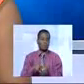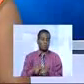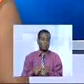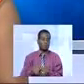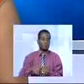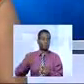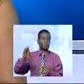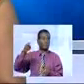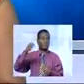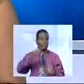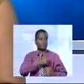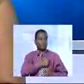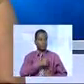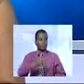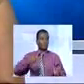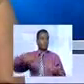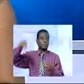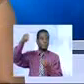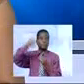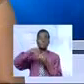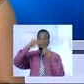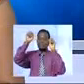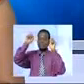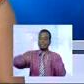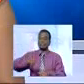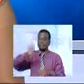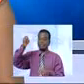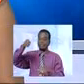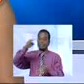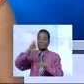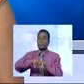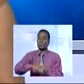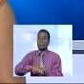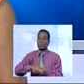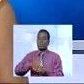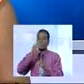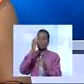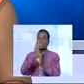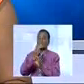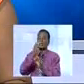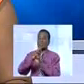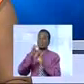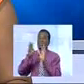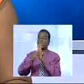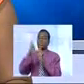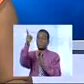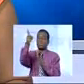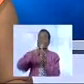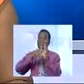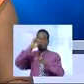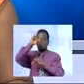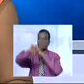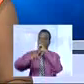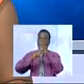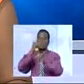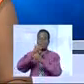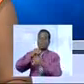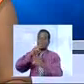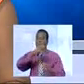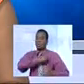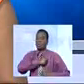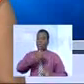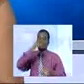Les militaires renforcent leurs capacités sur le fonctionnement du droit international militaire et